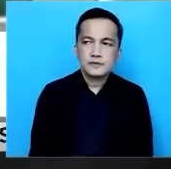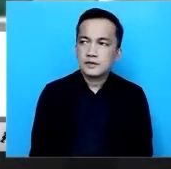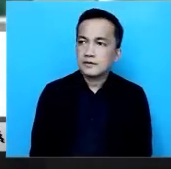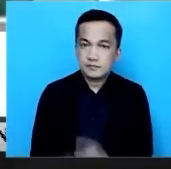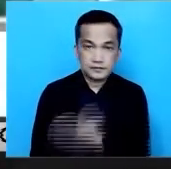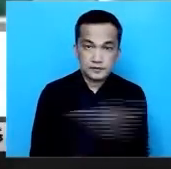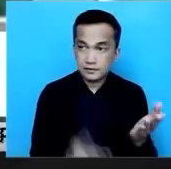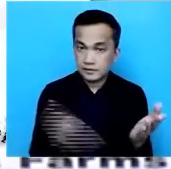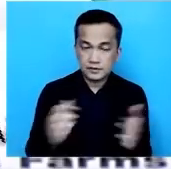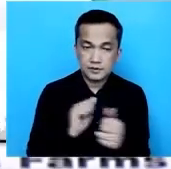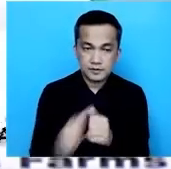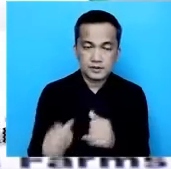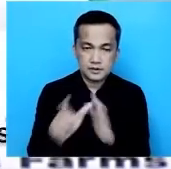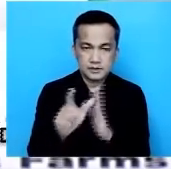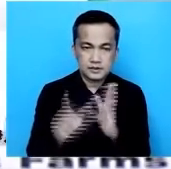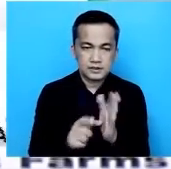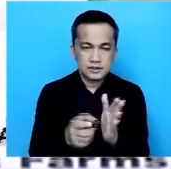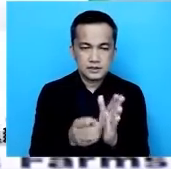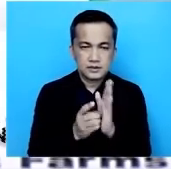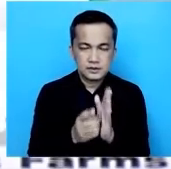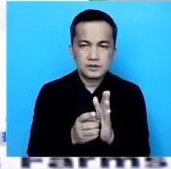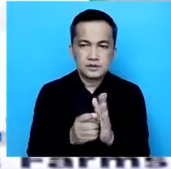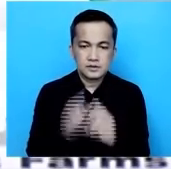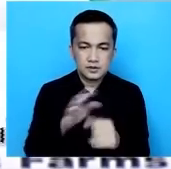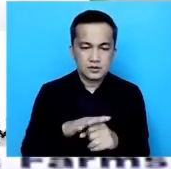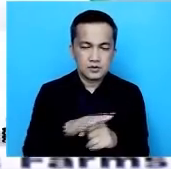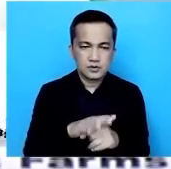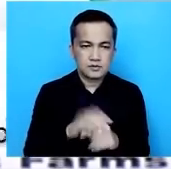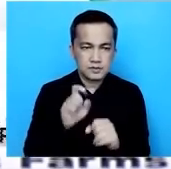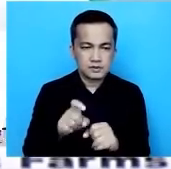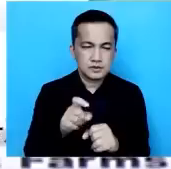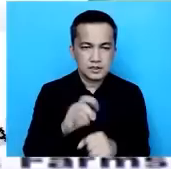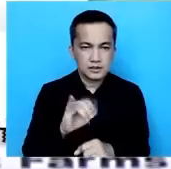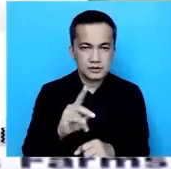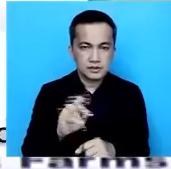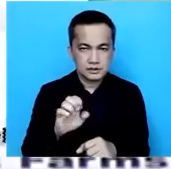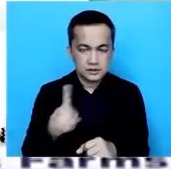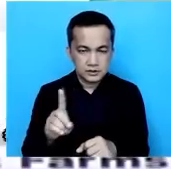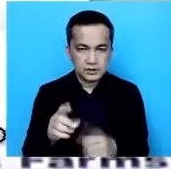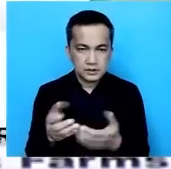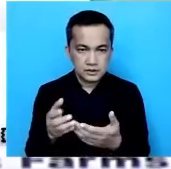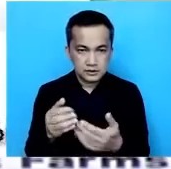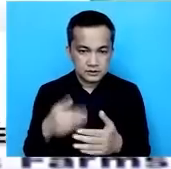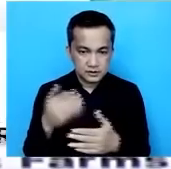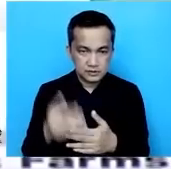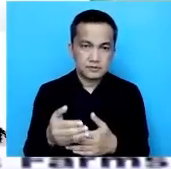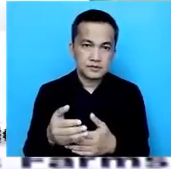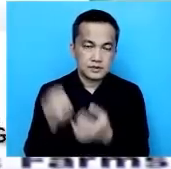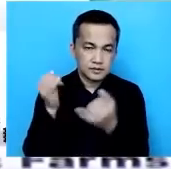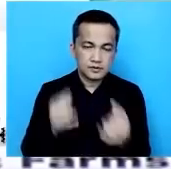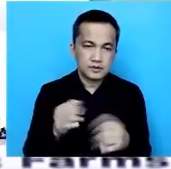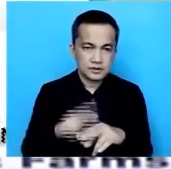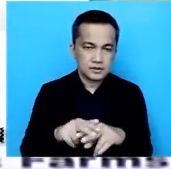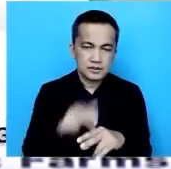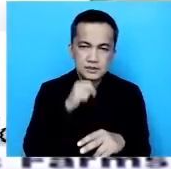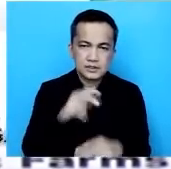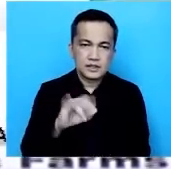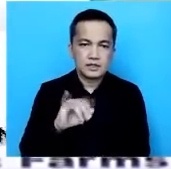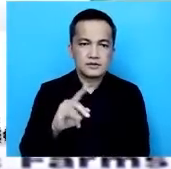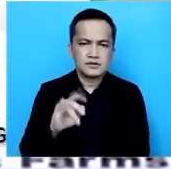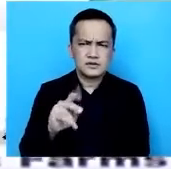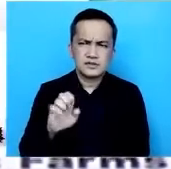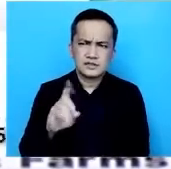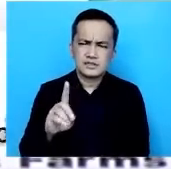you demanded that the local salt be iodized. Tapos ngayon, mag-i-import kayo ng salt na hindi iodized. Ano ba